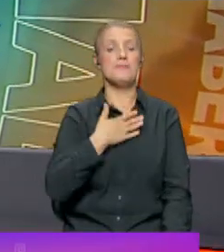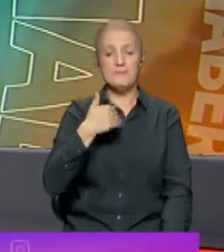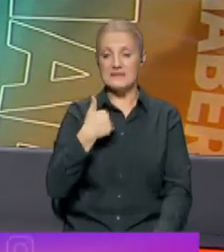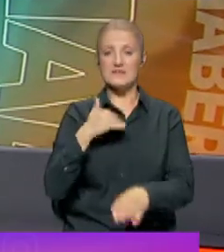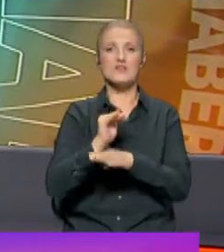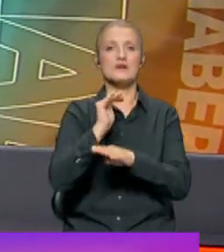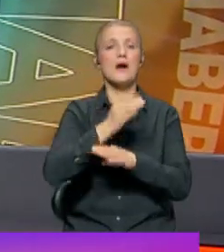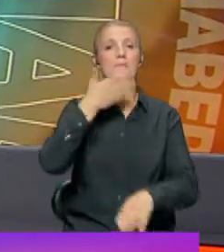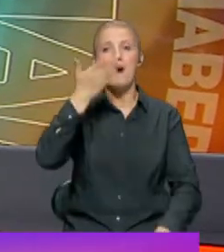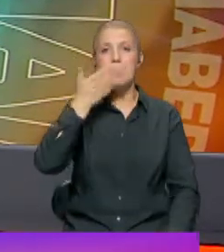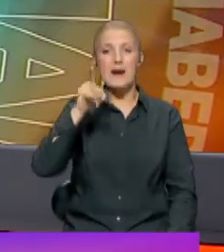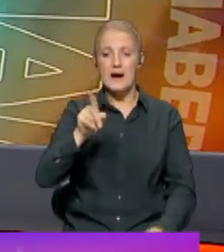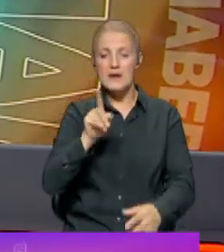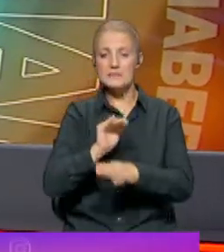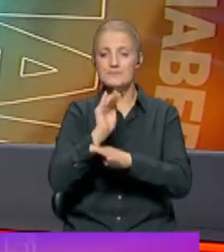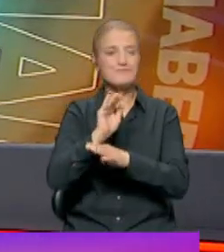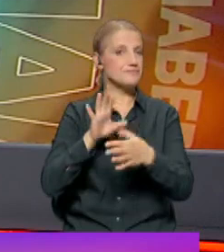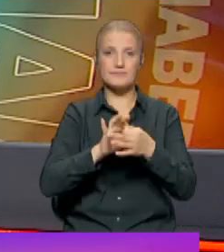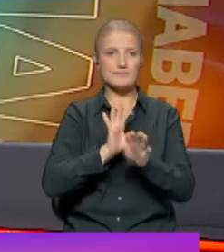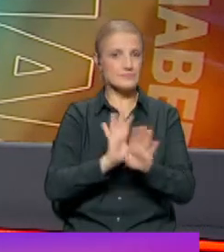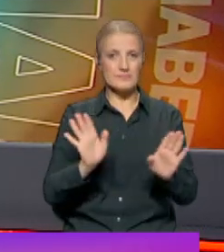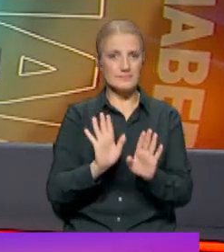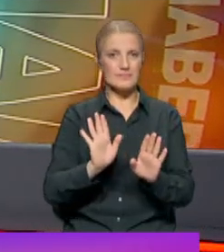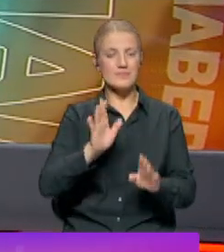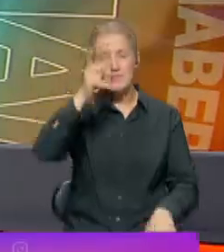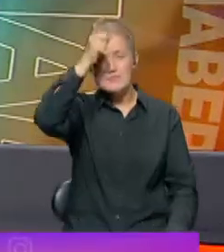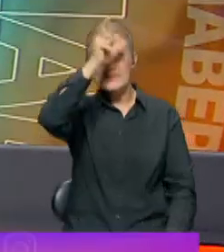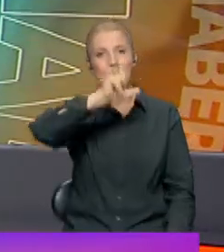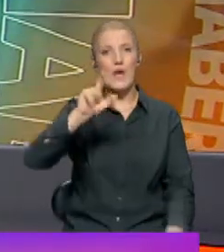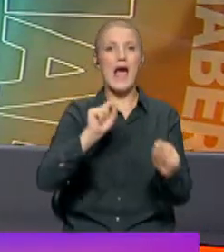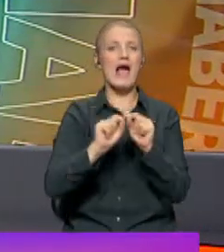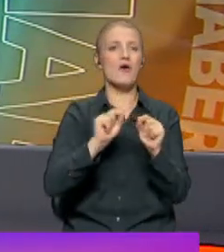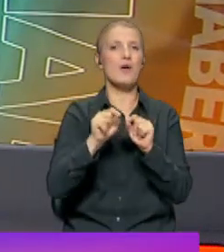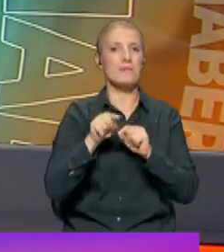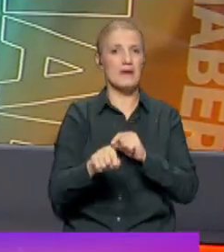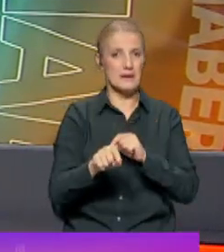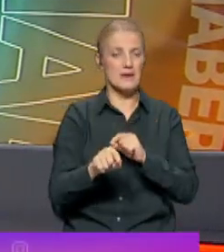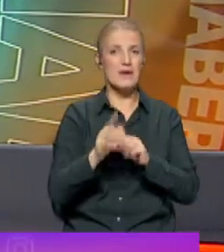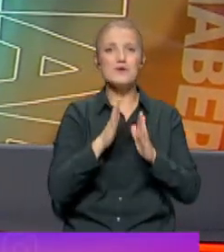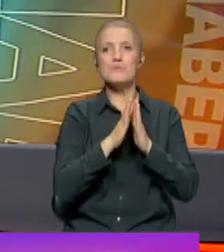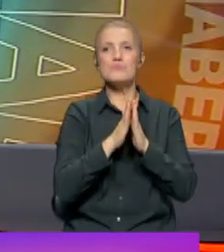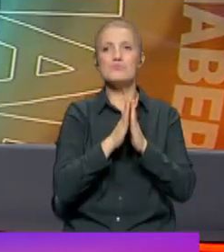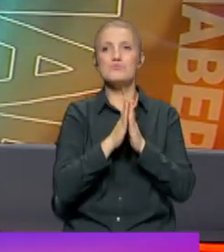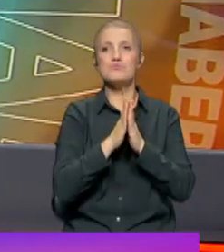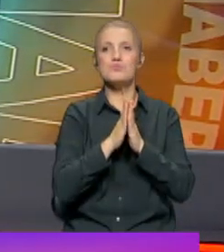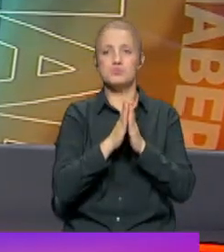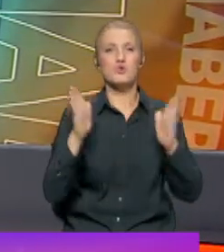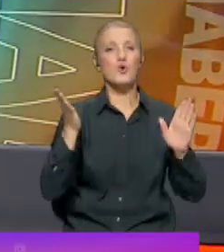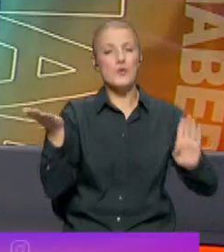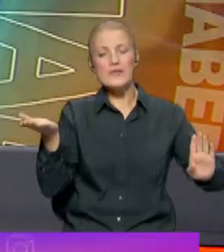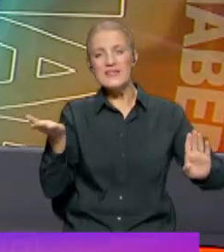sadece Marmara'da yaşayanlarda ilgilendirmeyecek Üstelik büyük Marmara depremi ülkenin ekonomisine vurması beklenen büyük bir